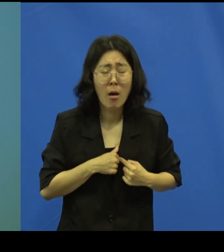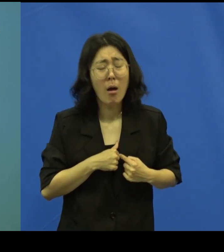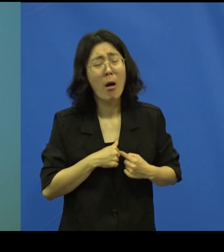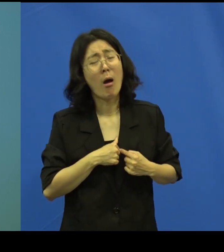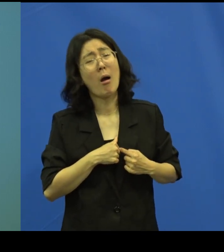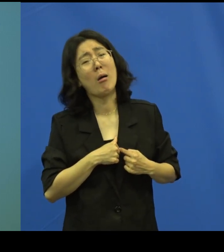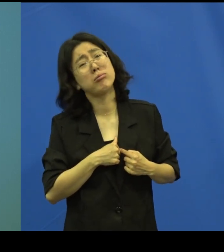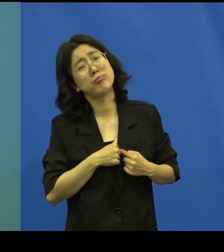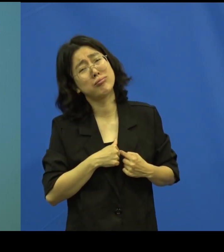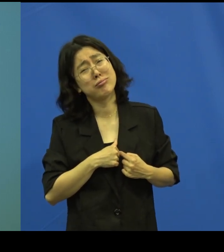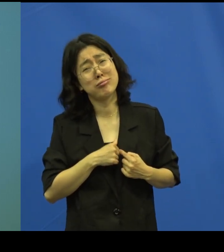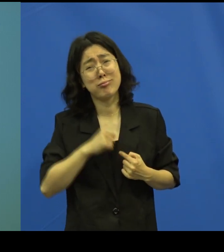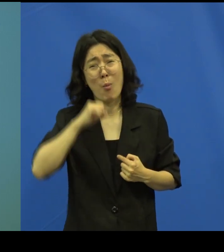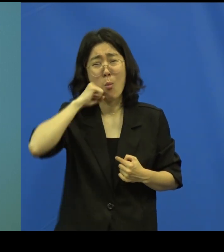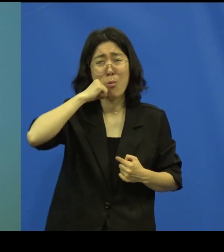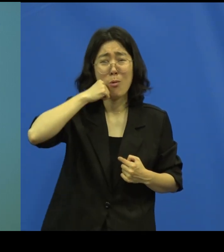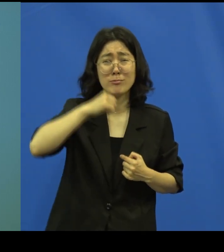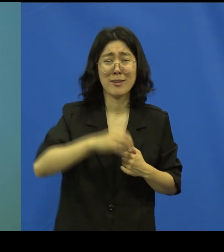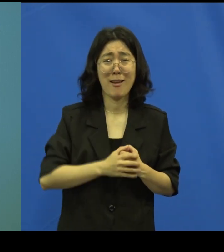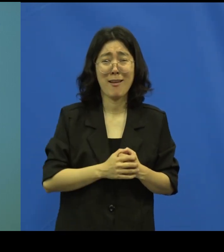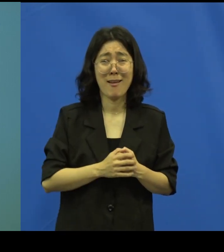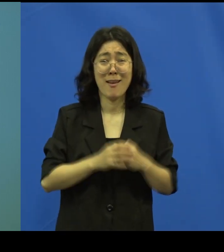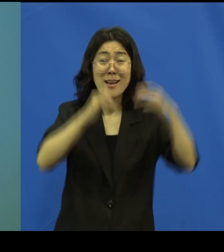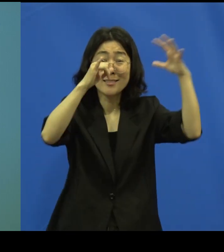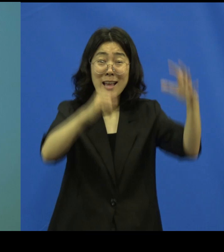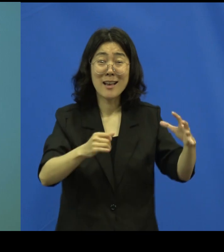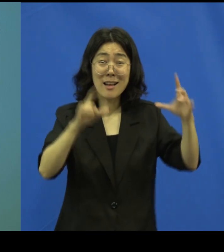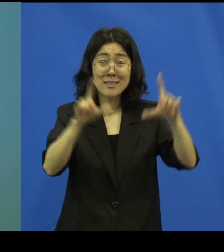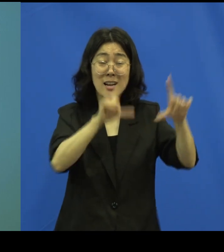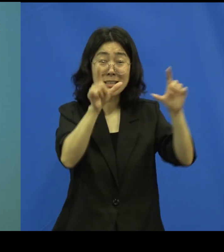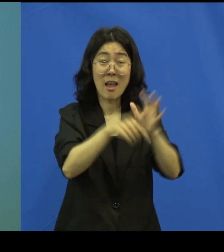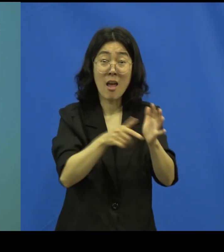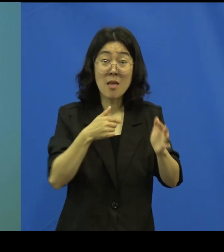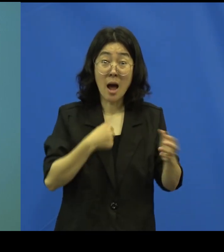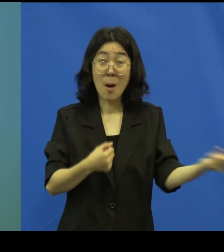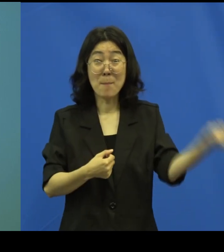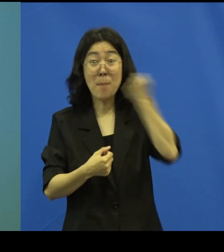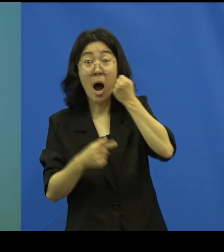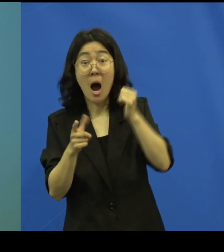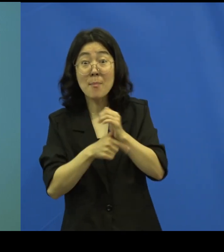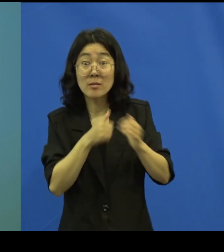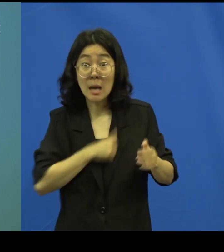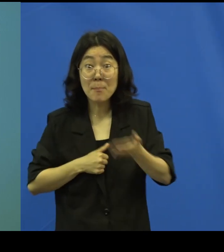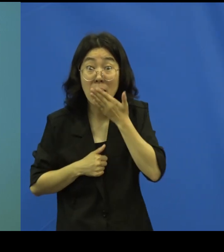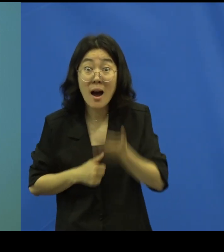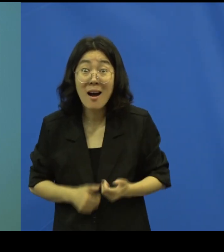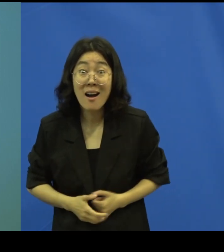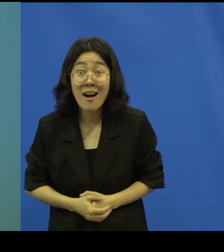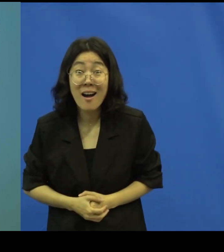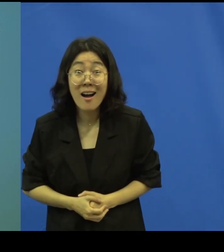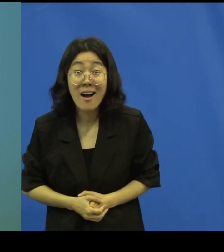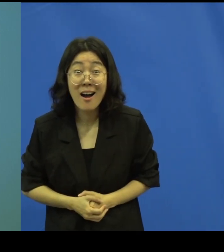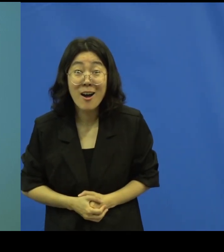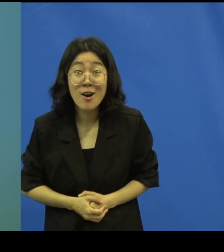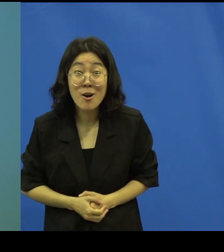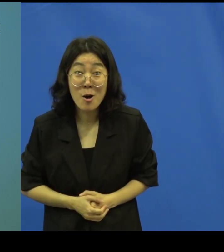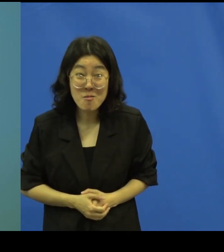힘을 가진 세상을 보면 힘의 원리, 사단이 승리할 것처럼 보이고 악한 자들이 기세등등해